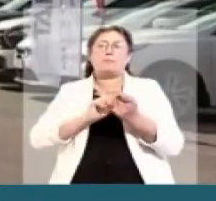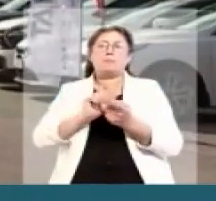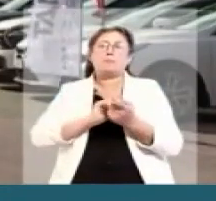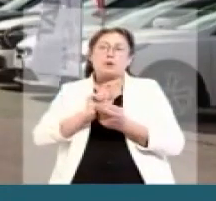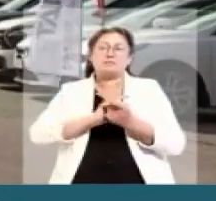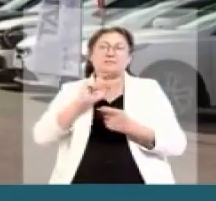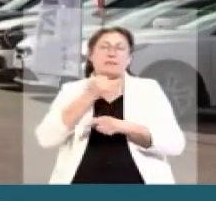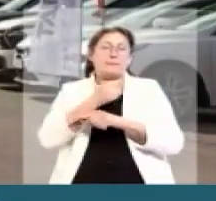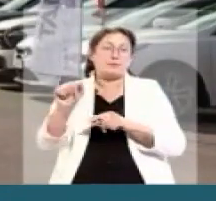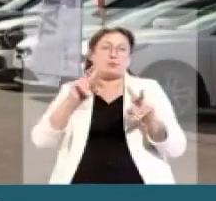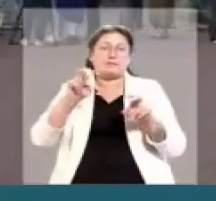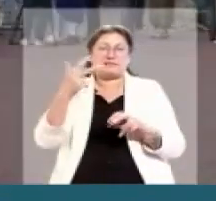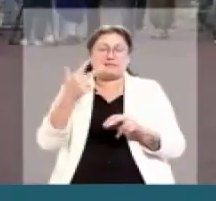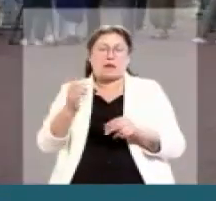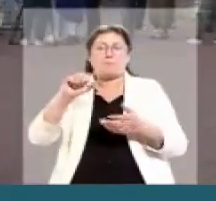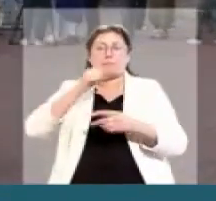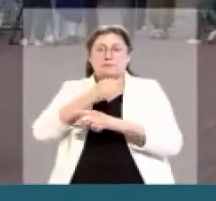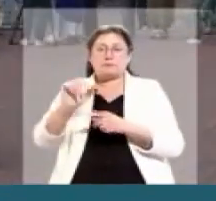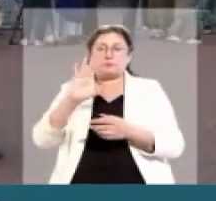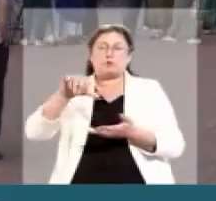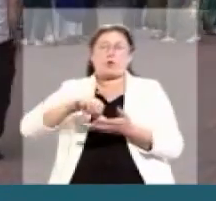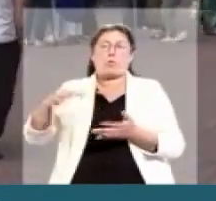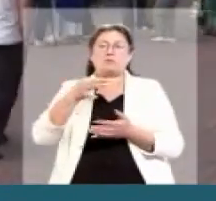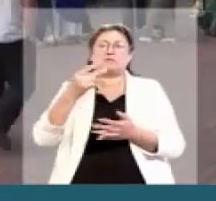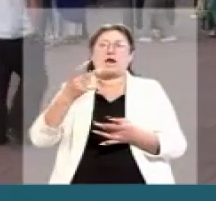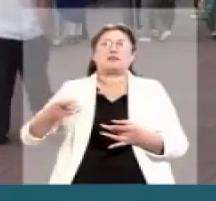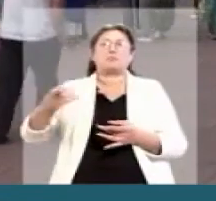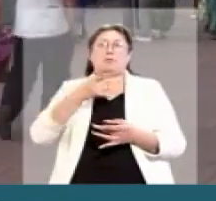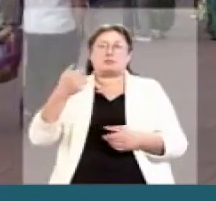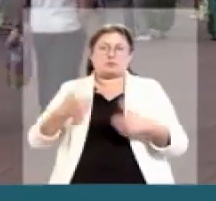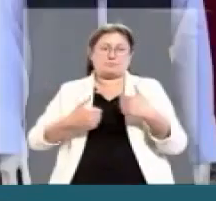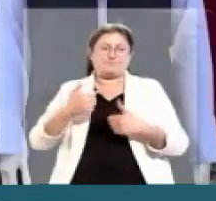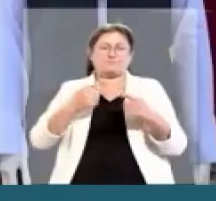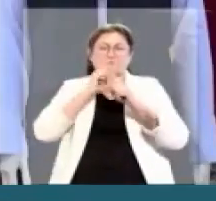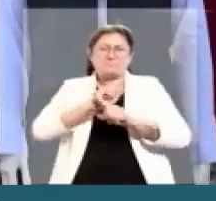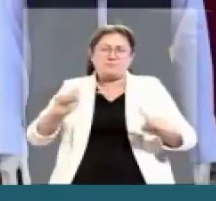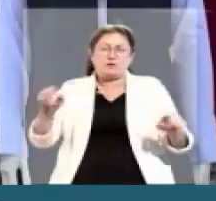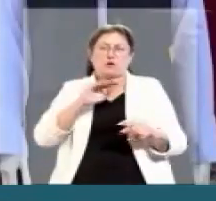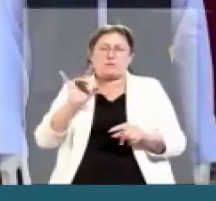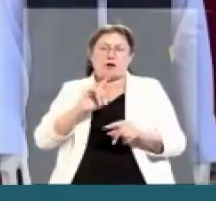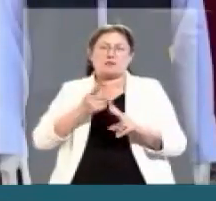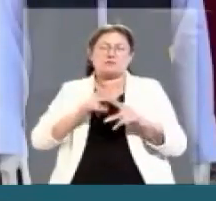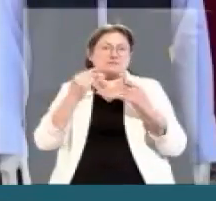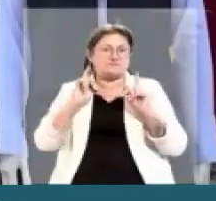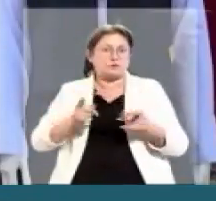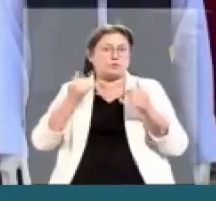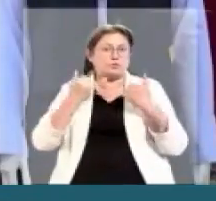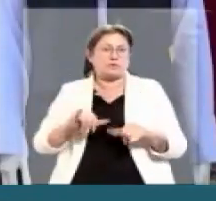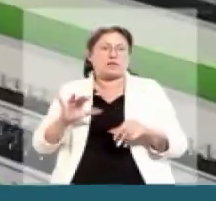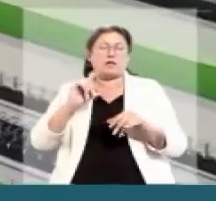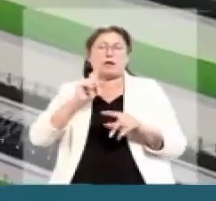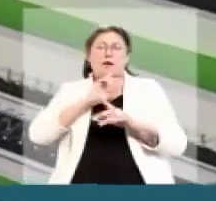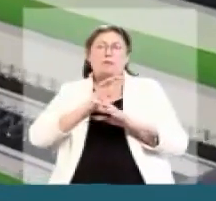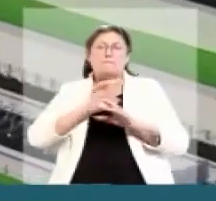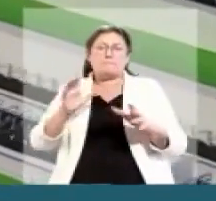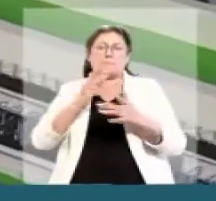трех номинациях, а победители представят область на республиканском этапе. Разнообразие товаров поистине удивило. От автомобилей и